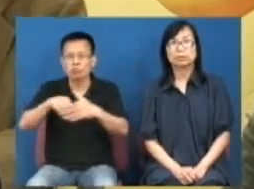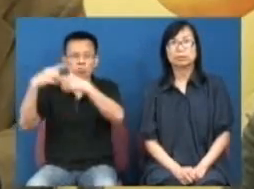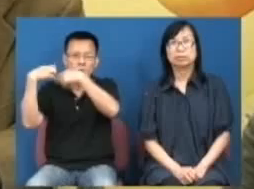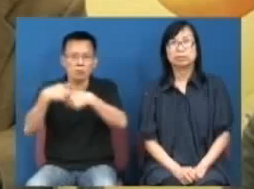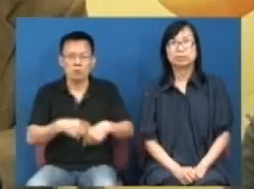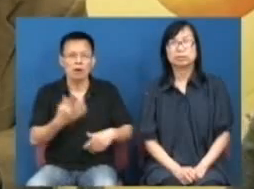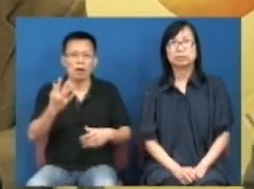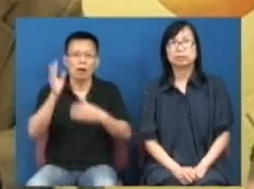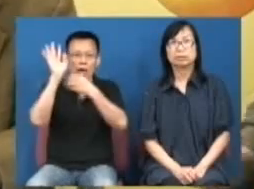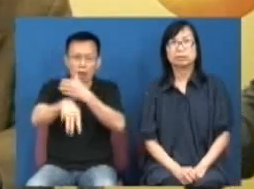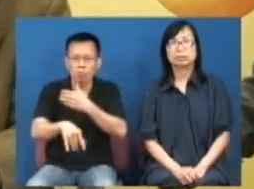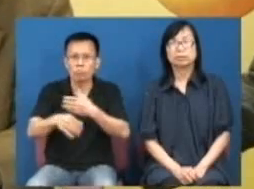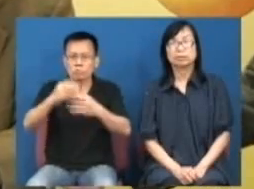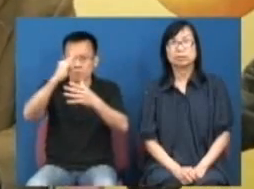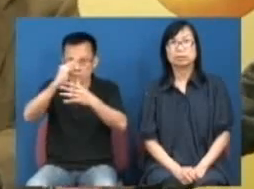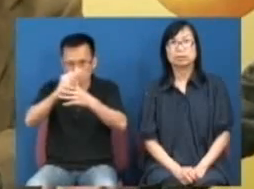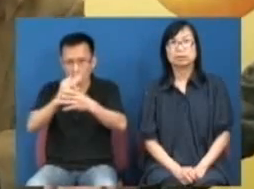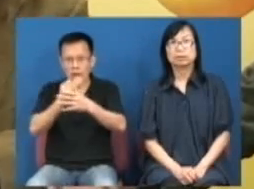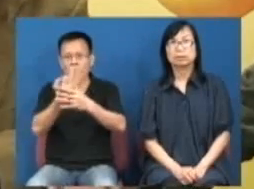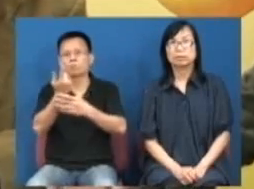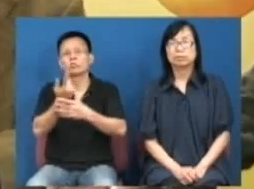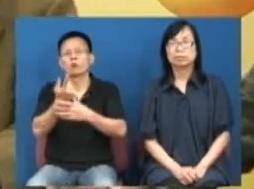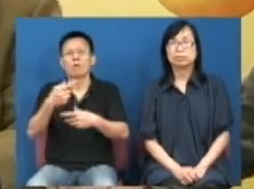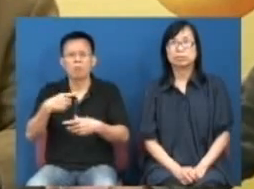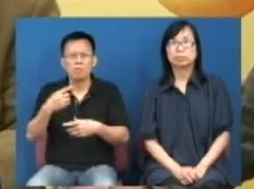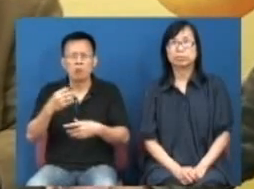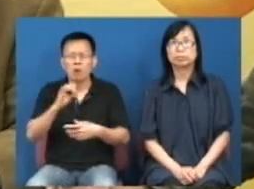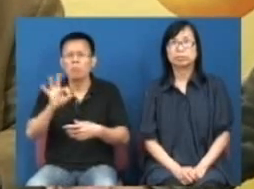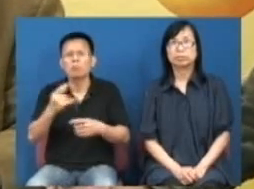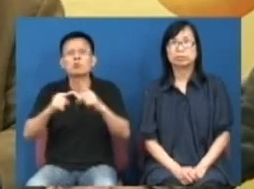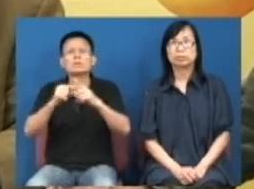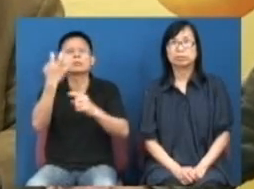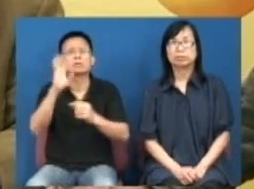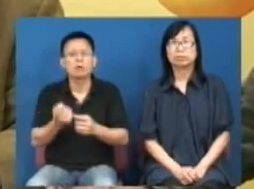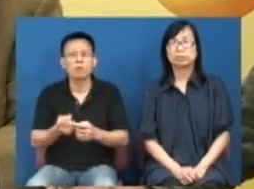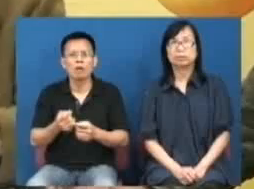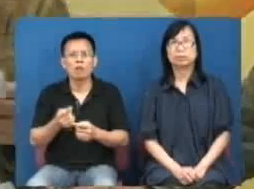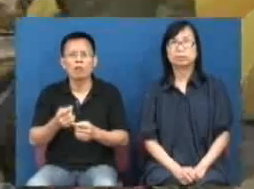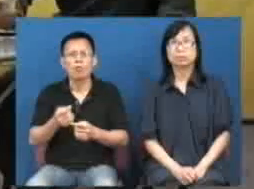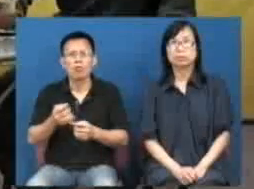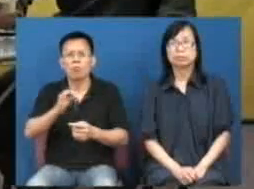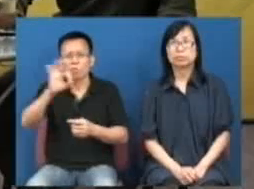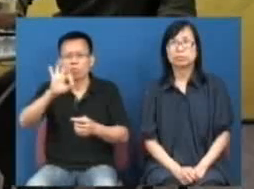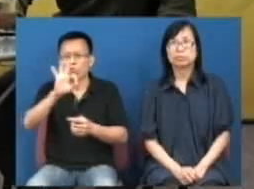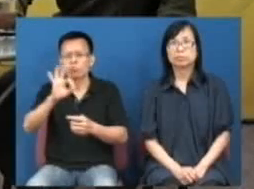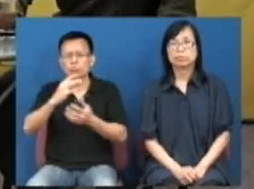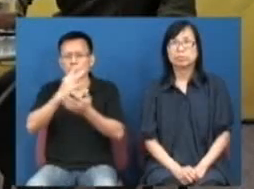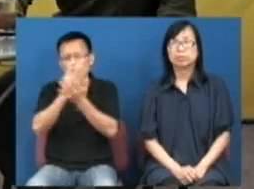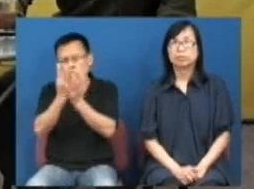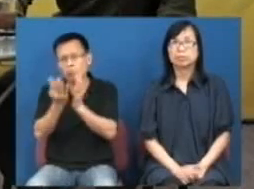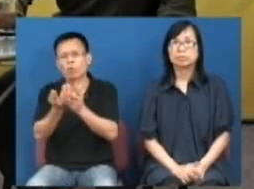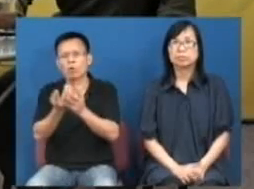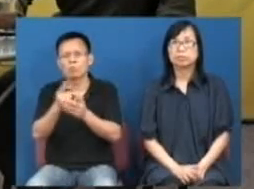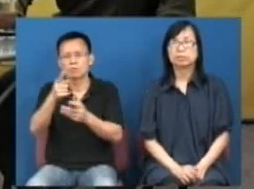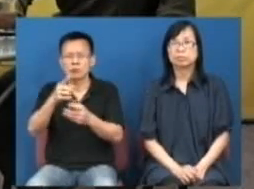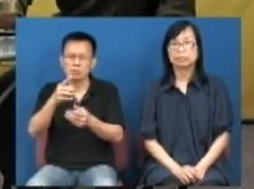3個月。喂，大佬，我邊咁嘅人力啊？有冇個資源啊？乜嘢咧？個電腦就可以查到噶啦！你好